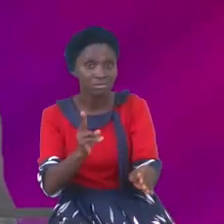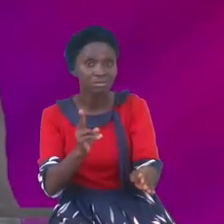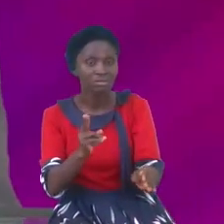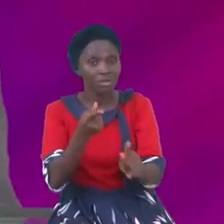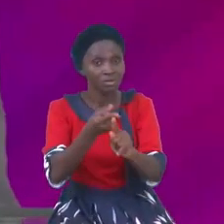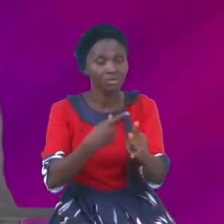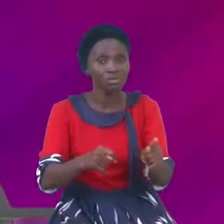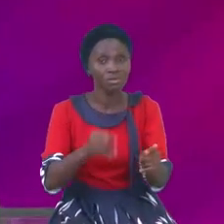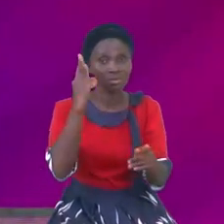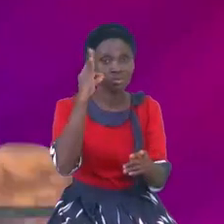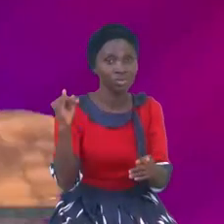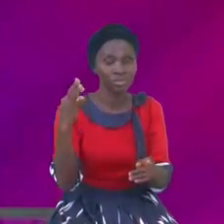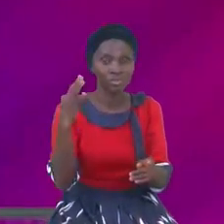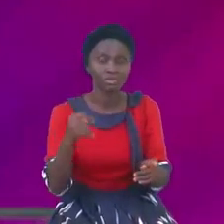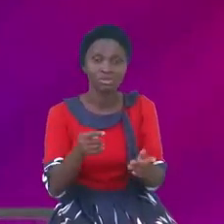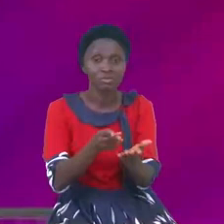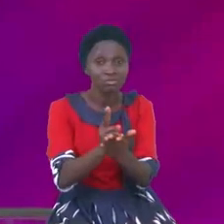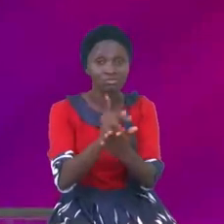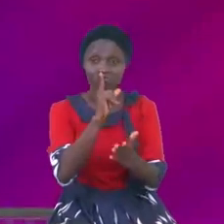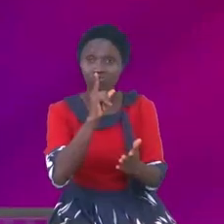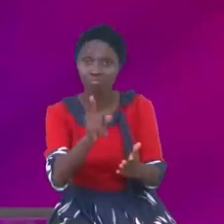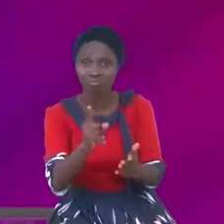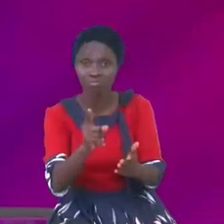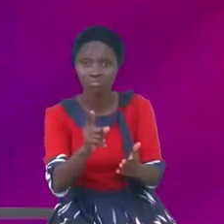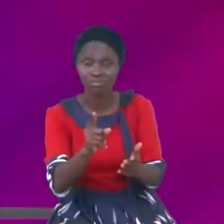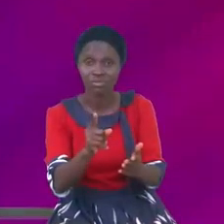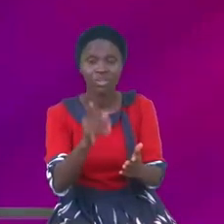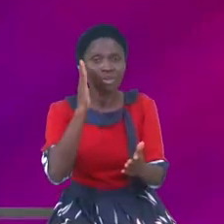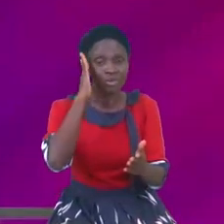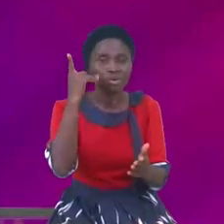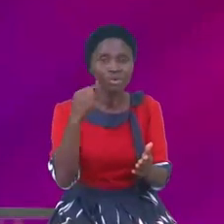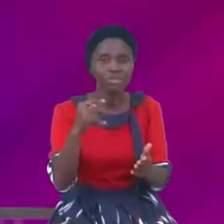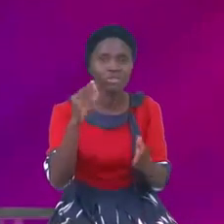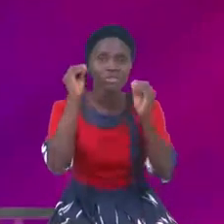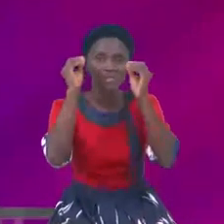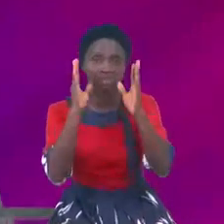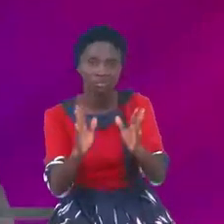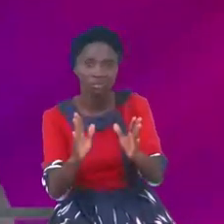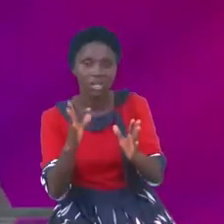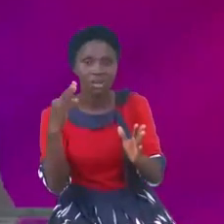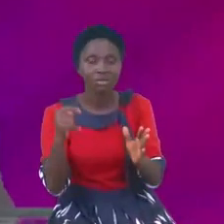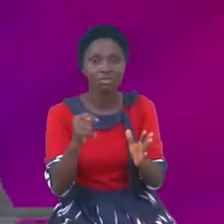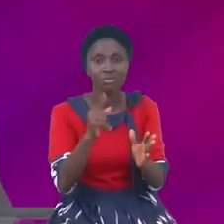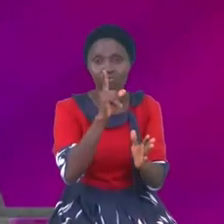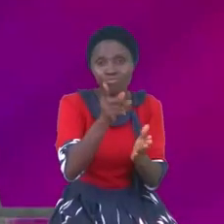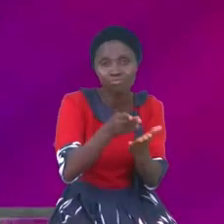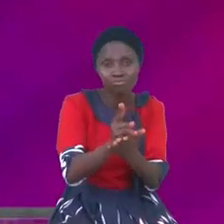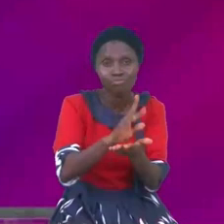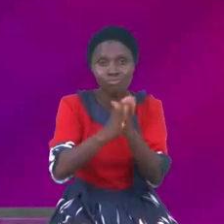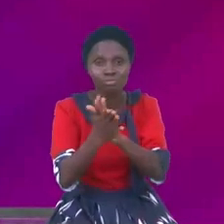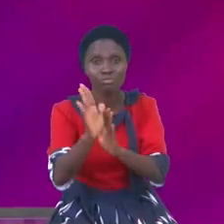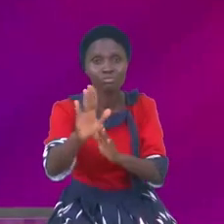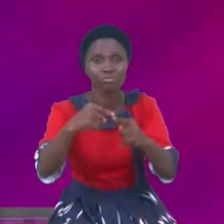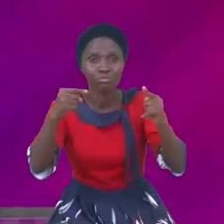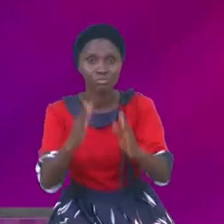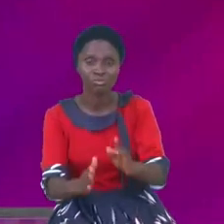vérité? Le prédicateur de la vérité est-il devenu ton ennemi? Prie. Dieu, donne-moi de la grâce.